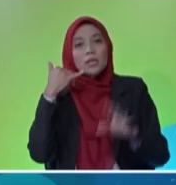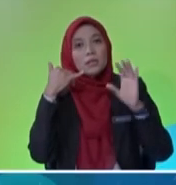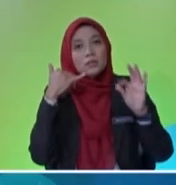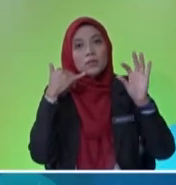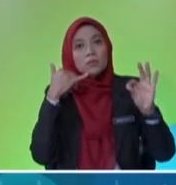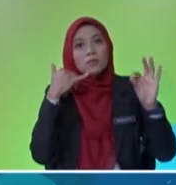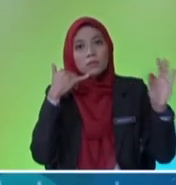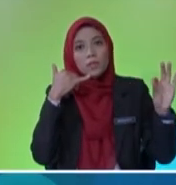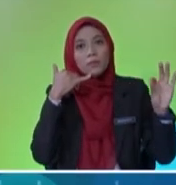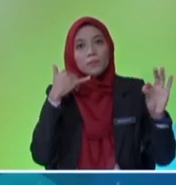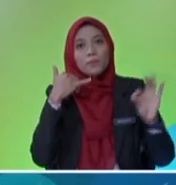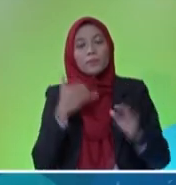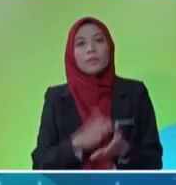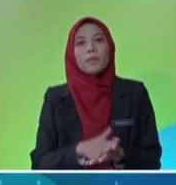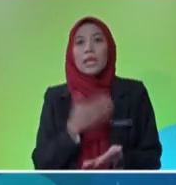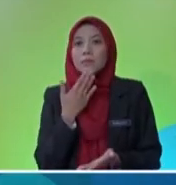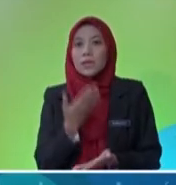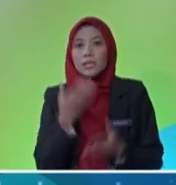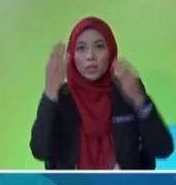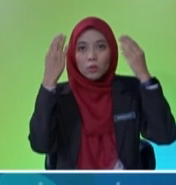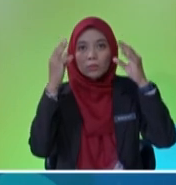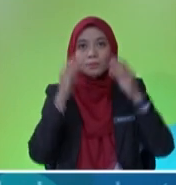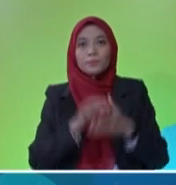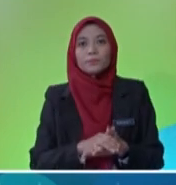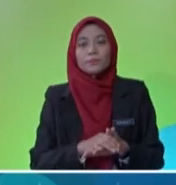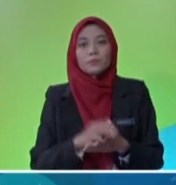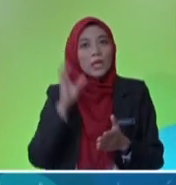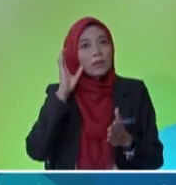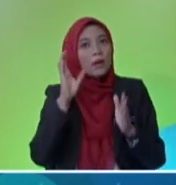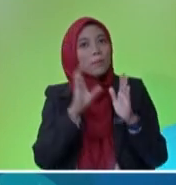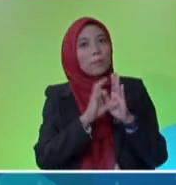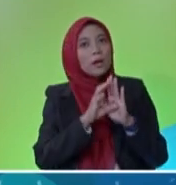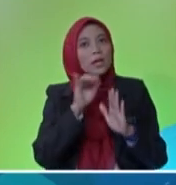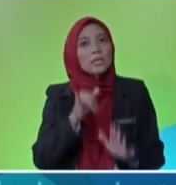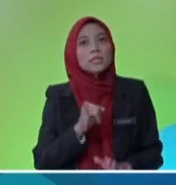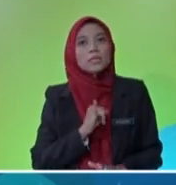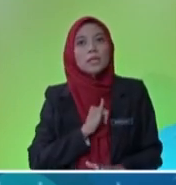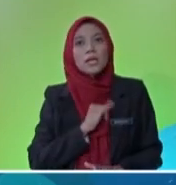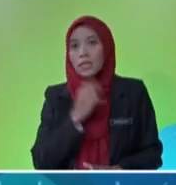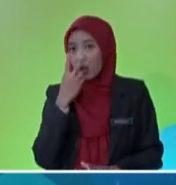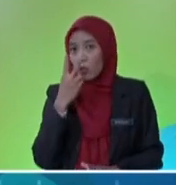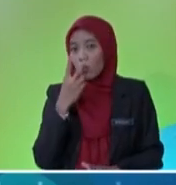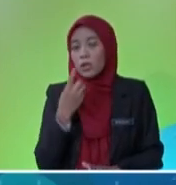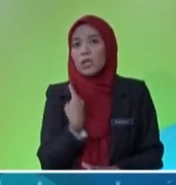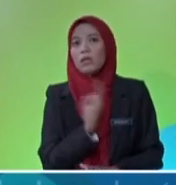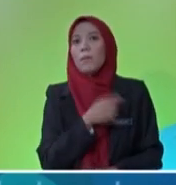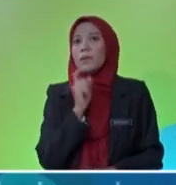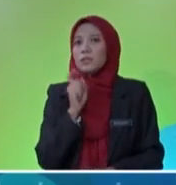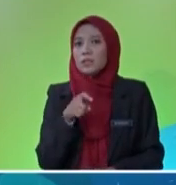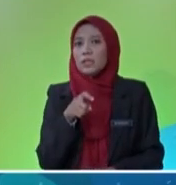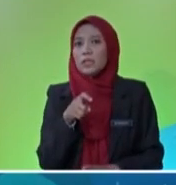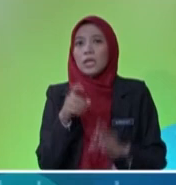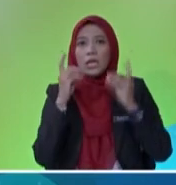Oh begitukah sibuk berarti ga gampang yay kita mestilah begitu